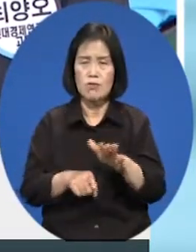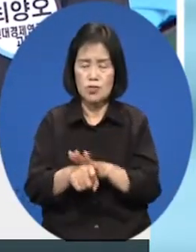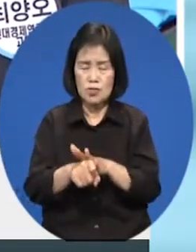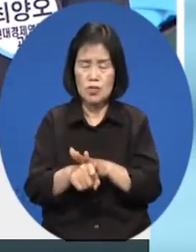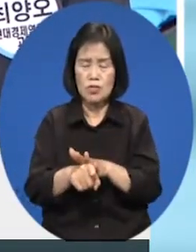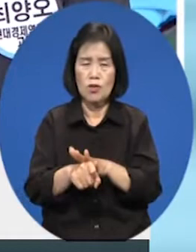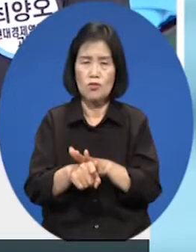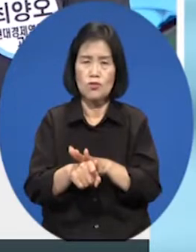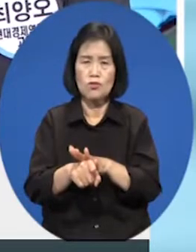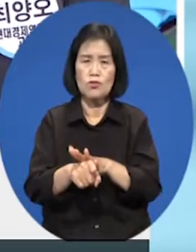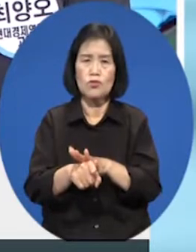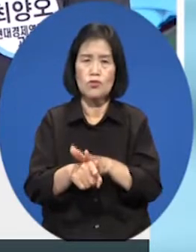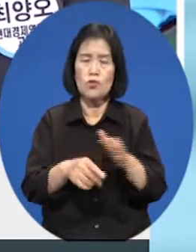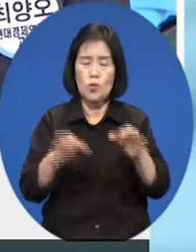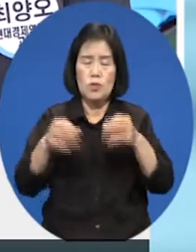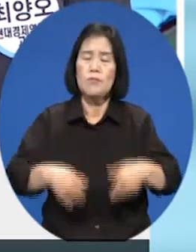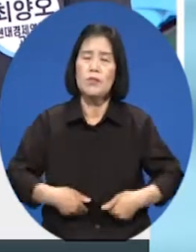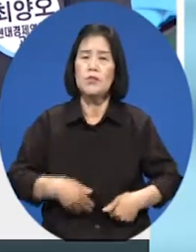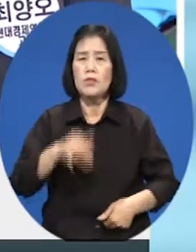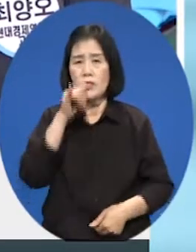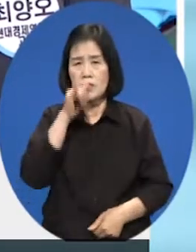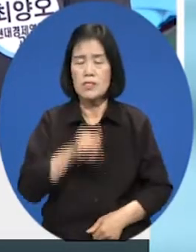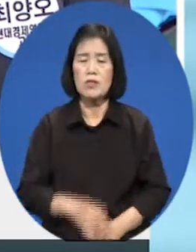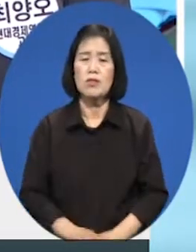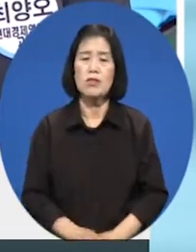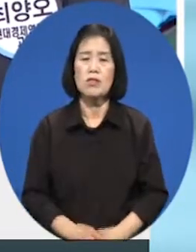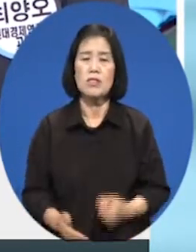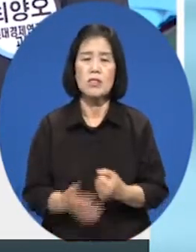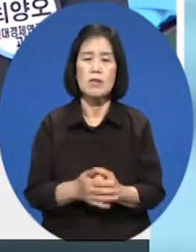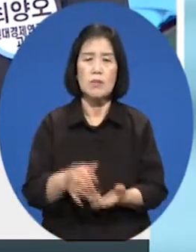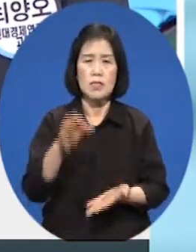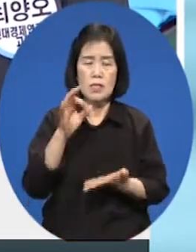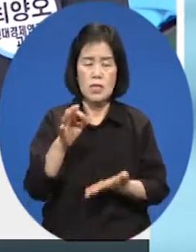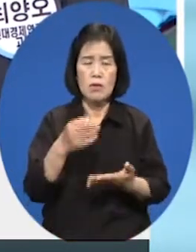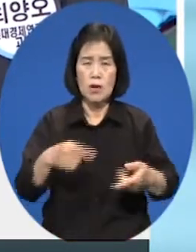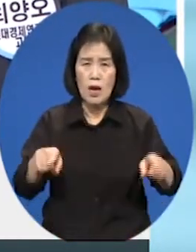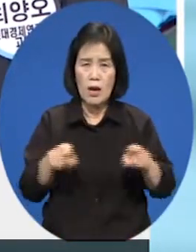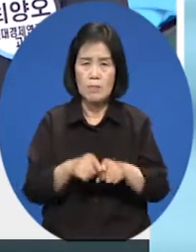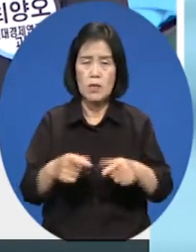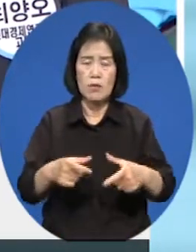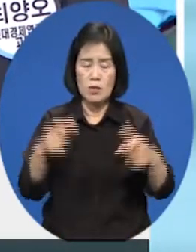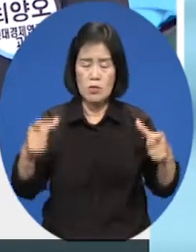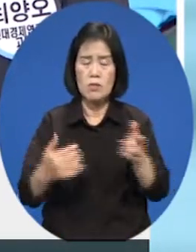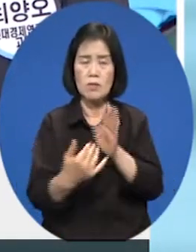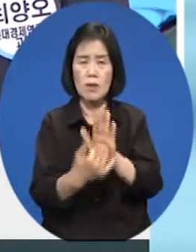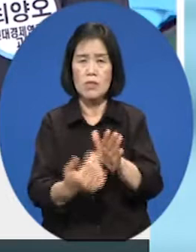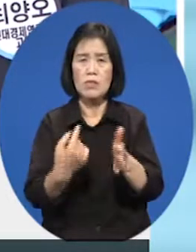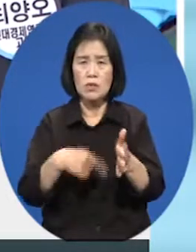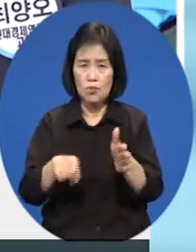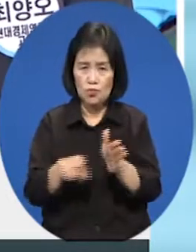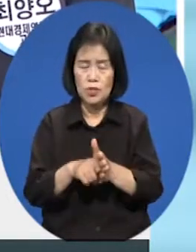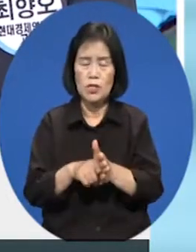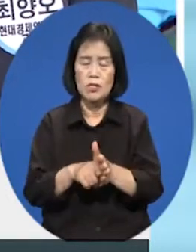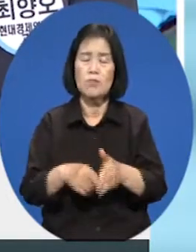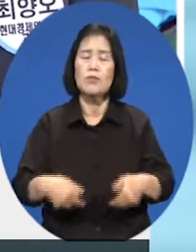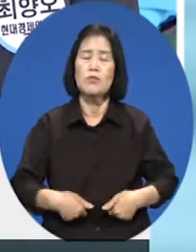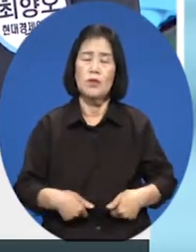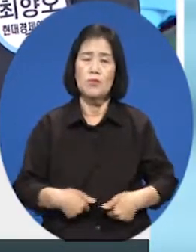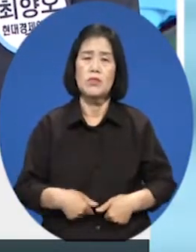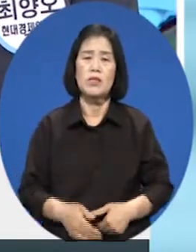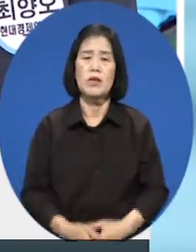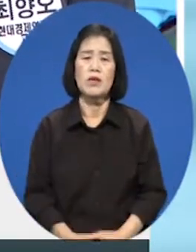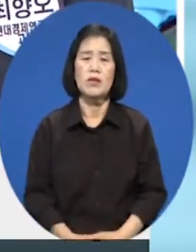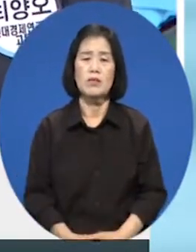가야 되는 부분들도 있기 때문에 이것이 자산 버블로 지금 확대되는 것을 막기 위해서 가야 되는데